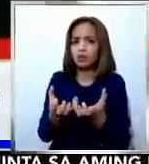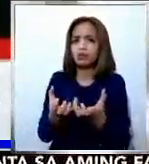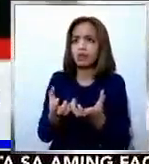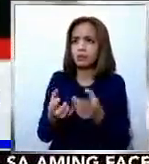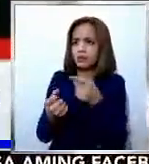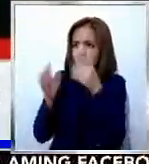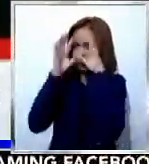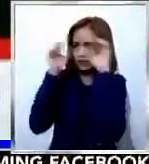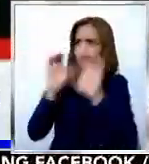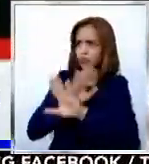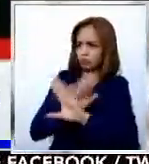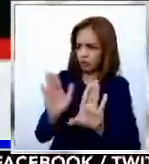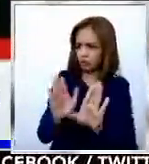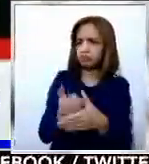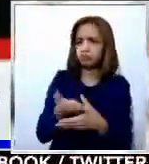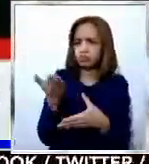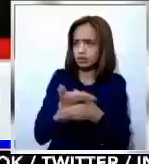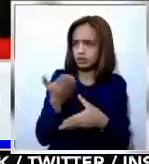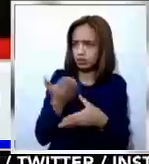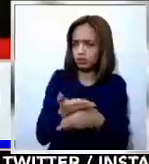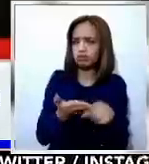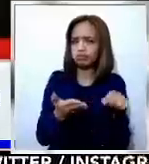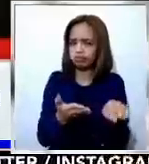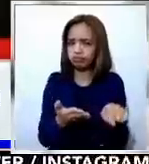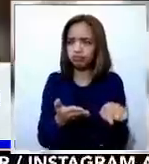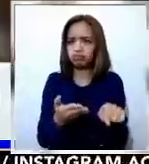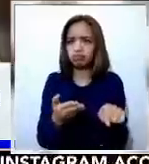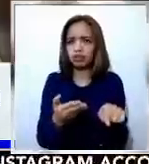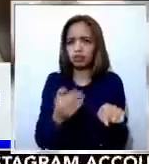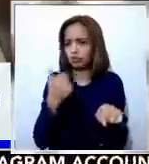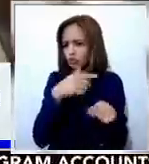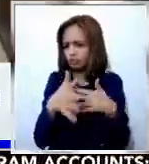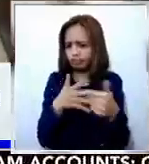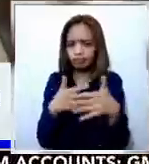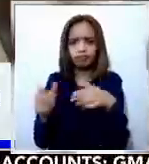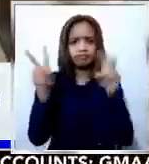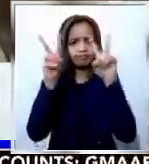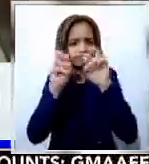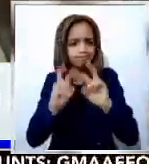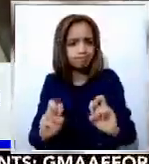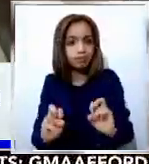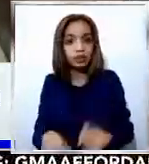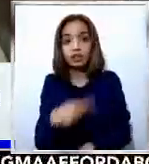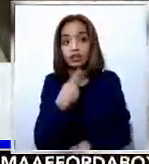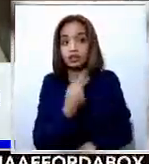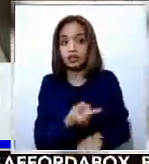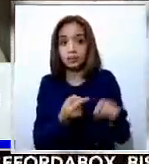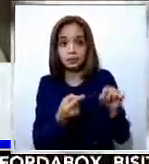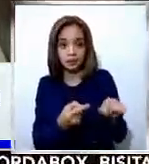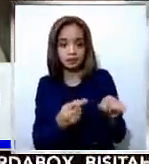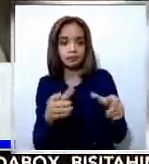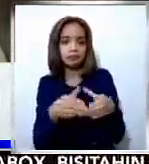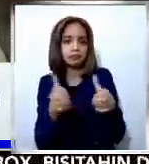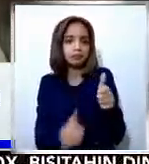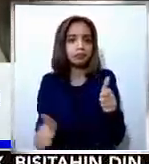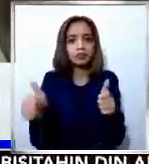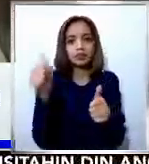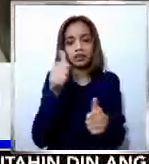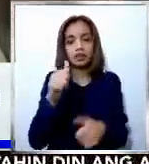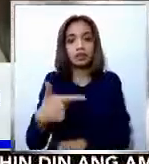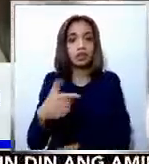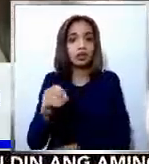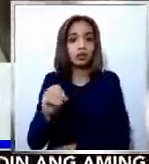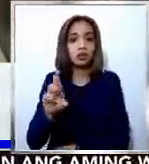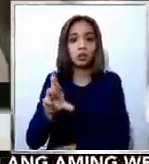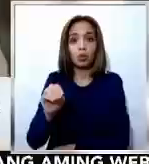of material witnesses to any investigations. Sabi ni Blue Ribbon Committee Chairman Senator Richard Gordon, malinaw sa